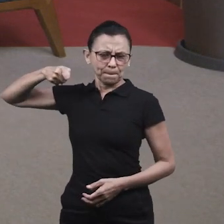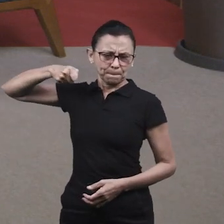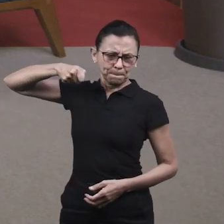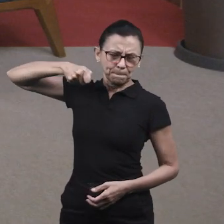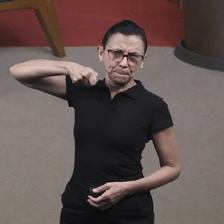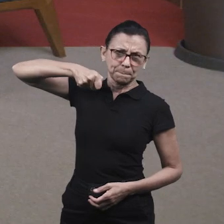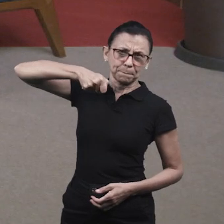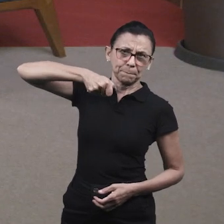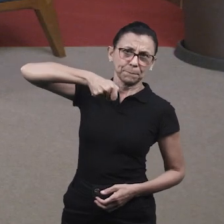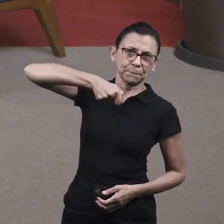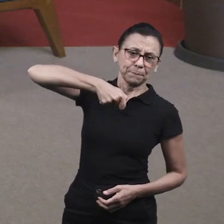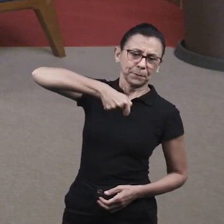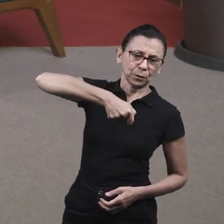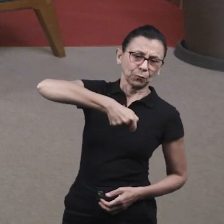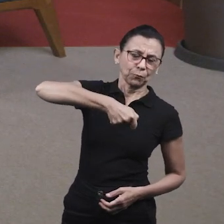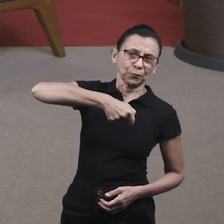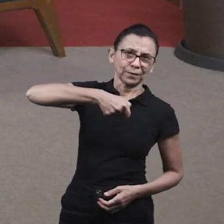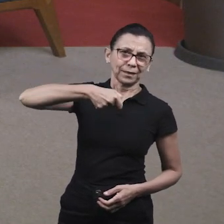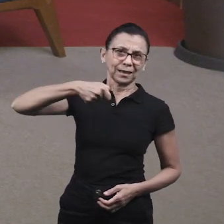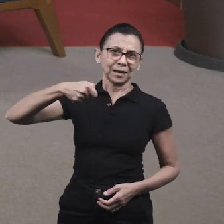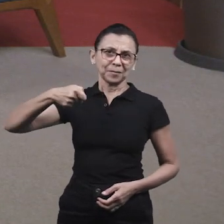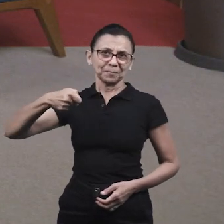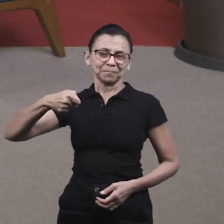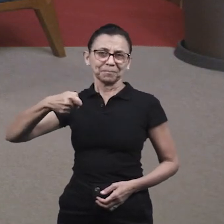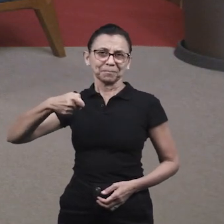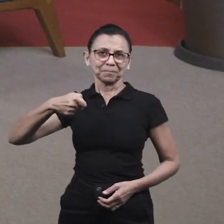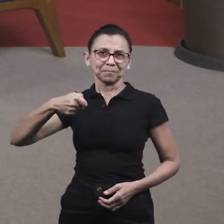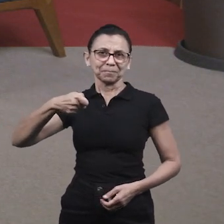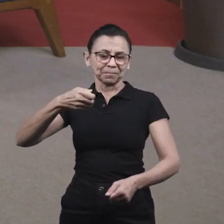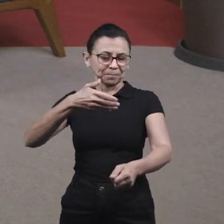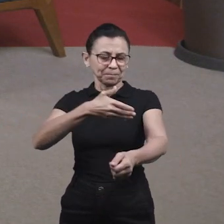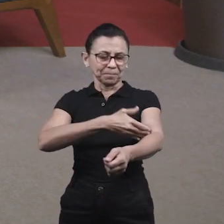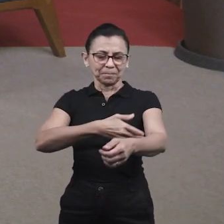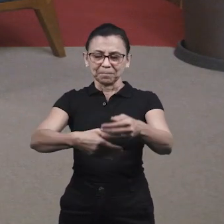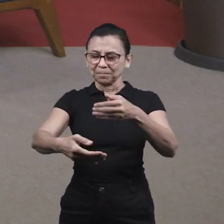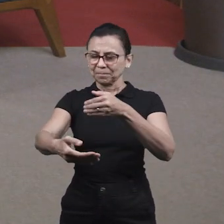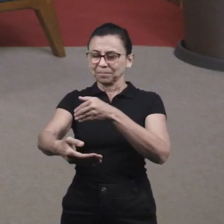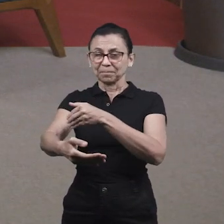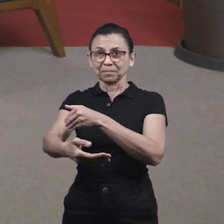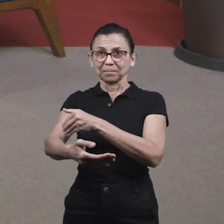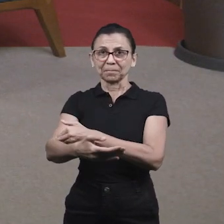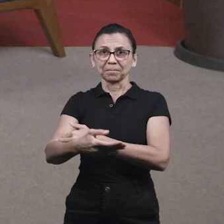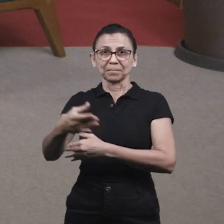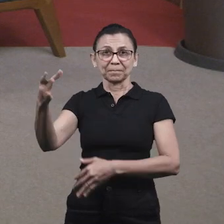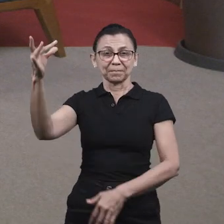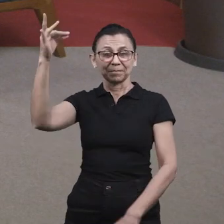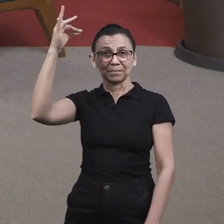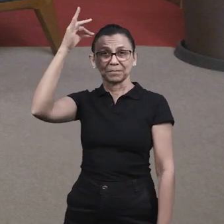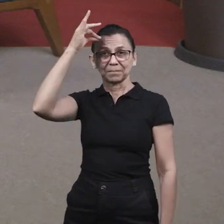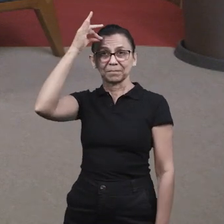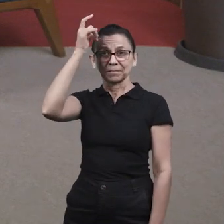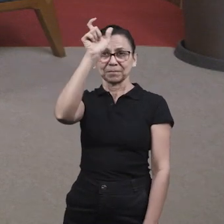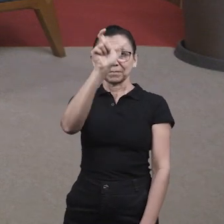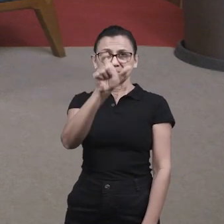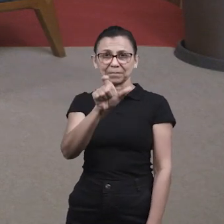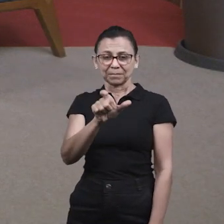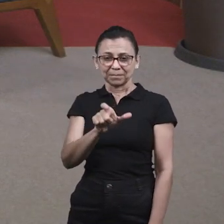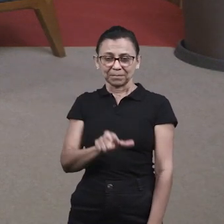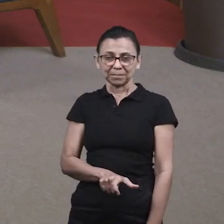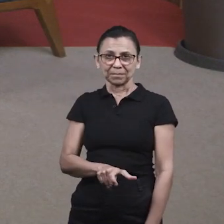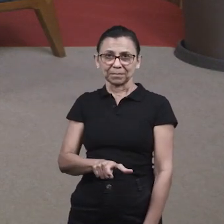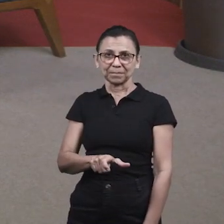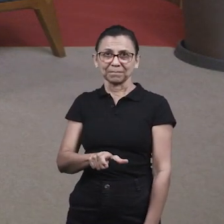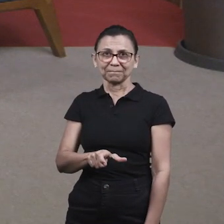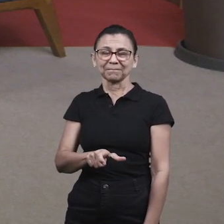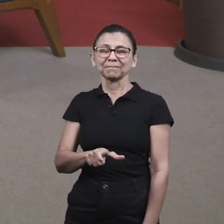fabrication qui entre jusqu'à la division de l'âme et de